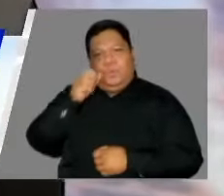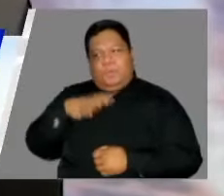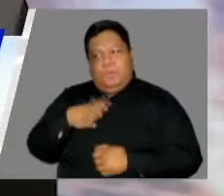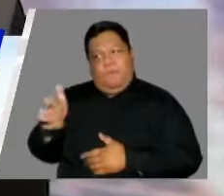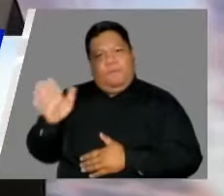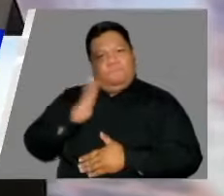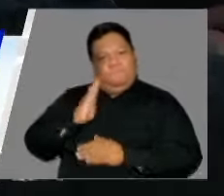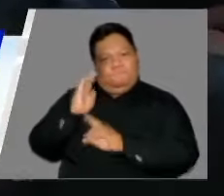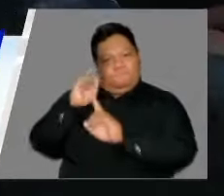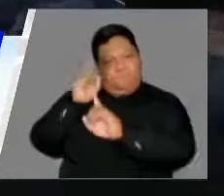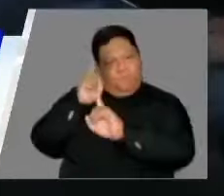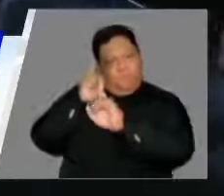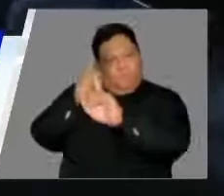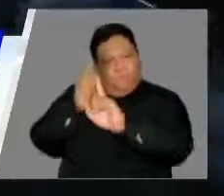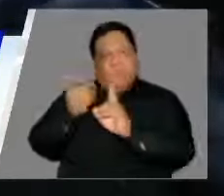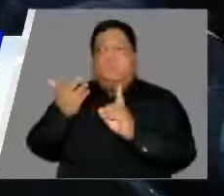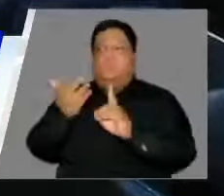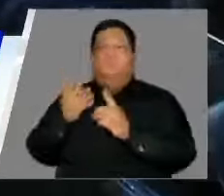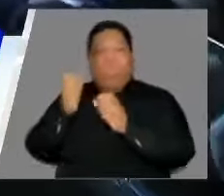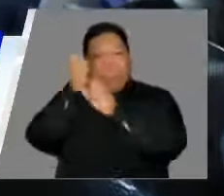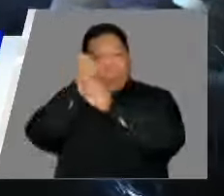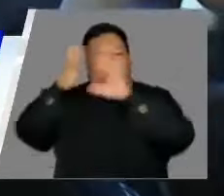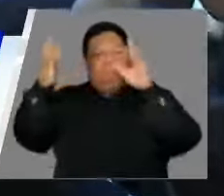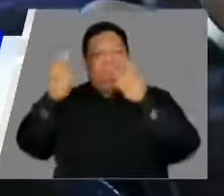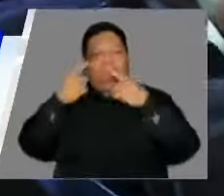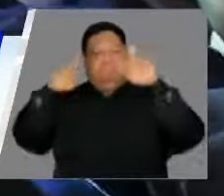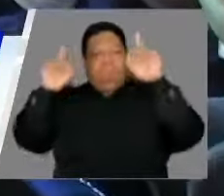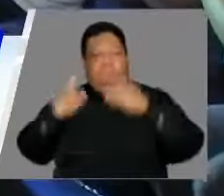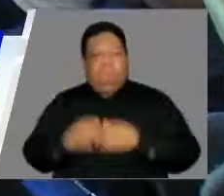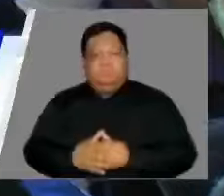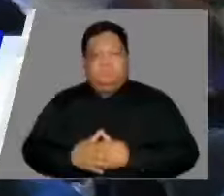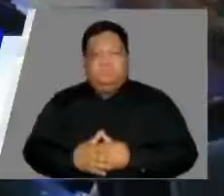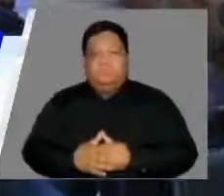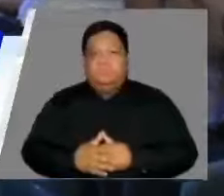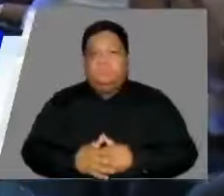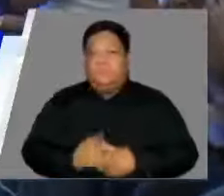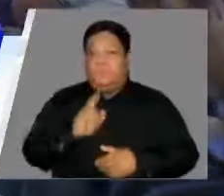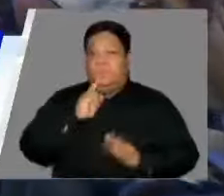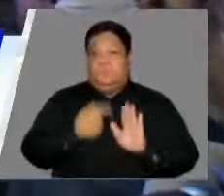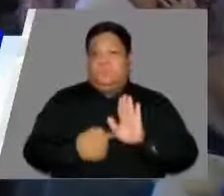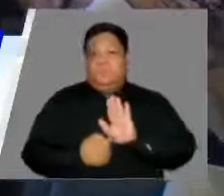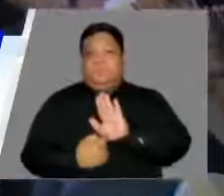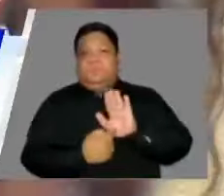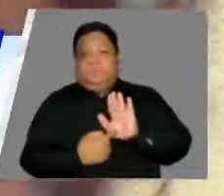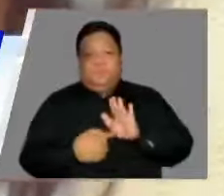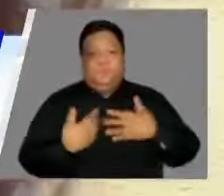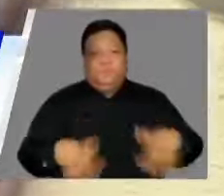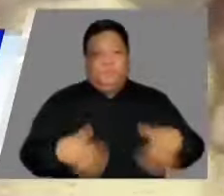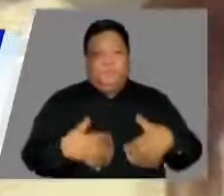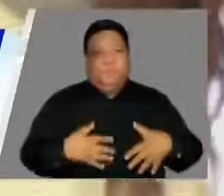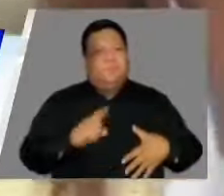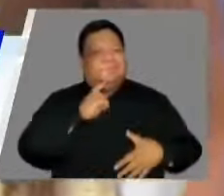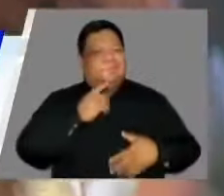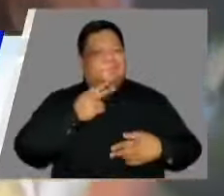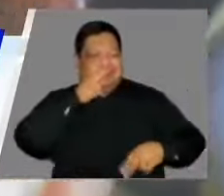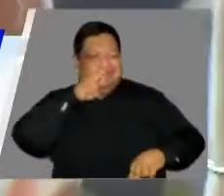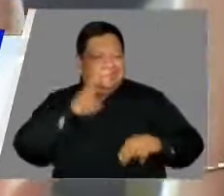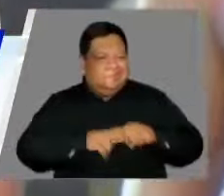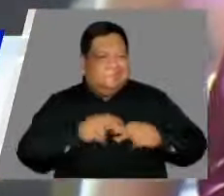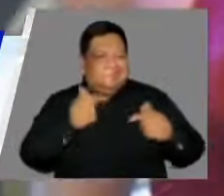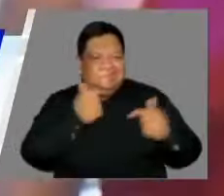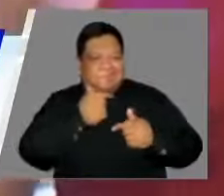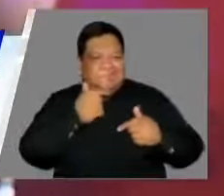to achieve them. Fierce man on cam ang girls. Solid friendship at kakulitan naman sila off cam.